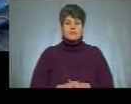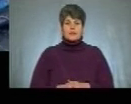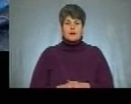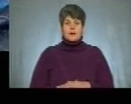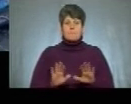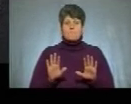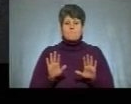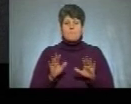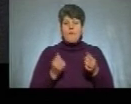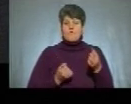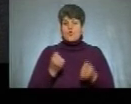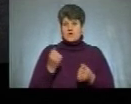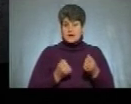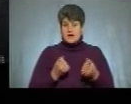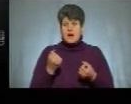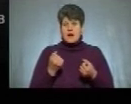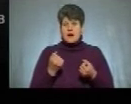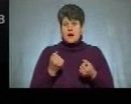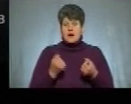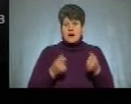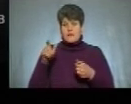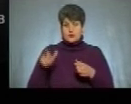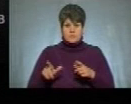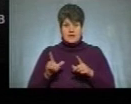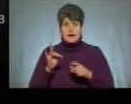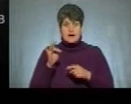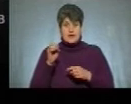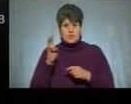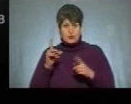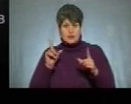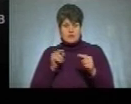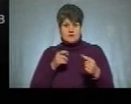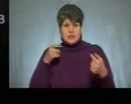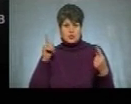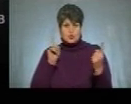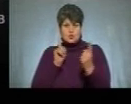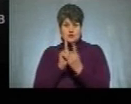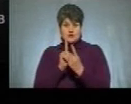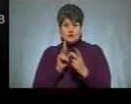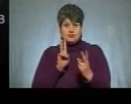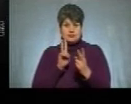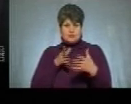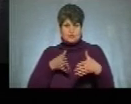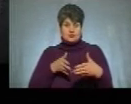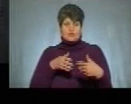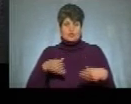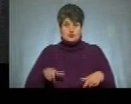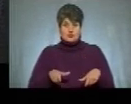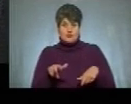Водій автомобіля «Рено» виїхав на смугу зустрічного руху, де допустив зіткнення із зустрічним